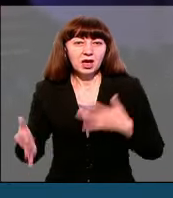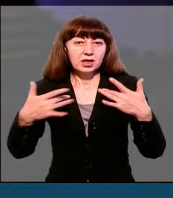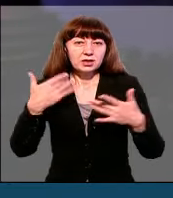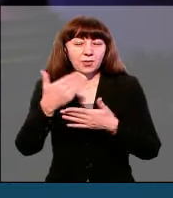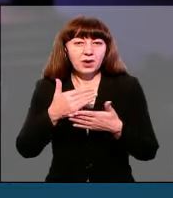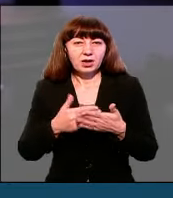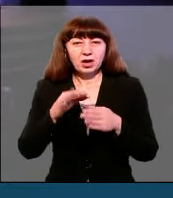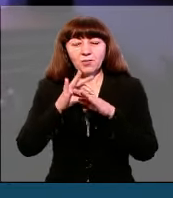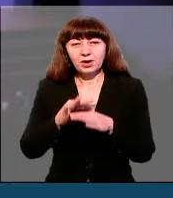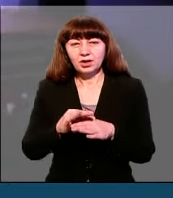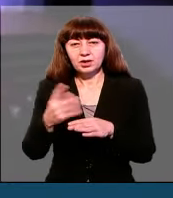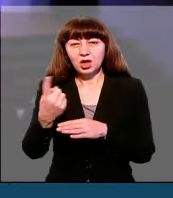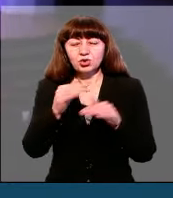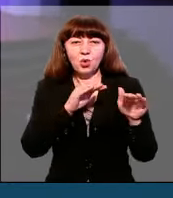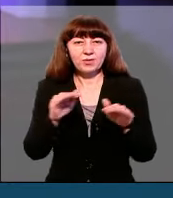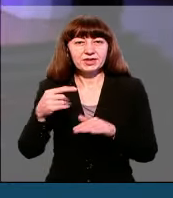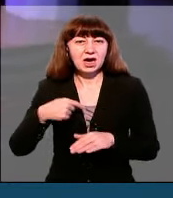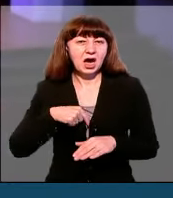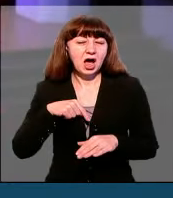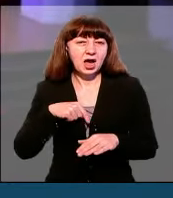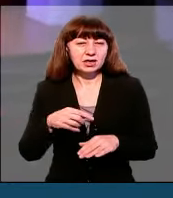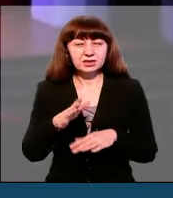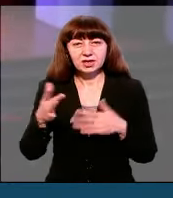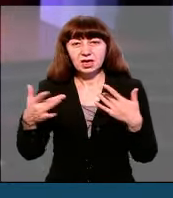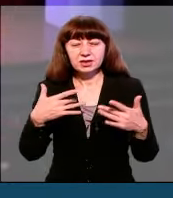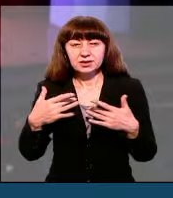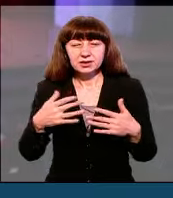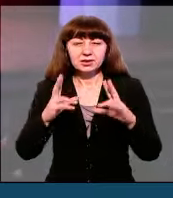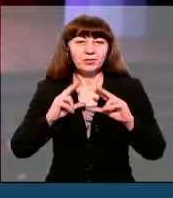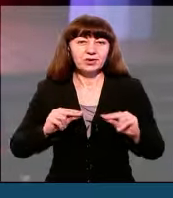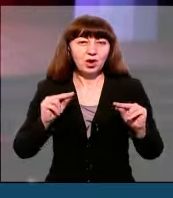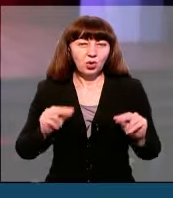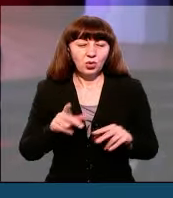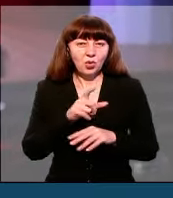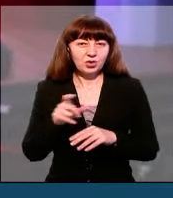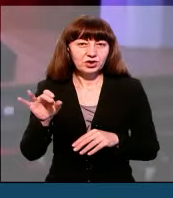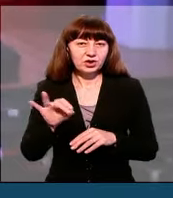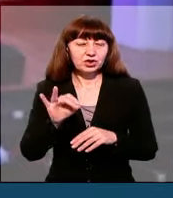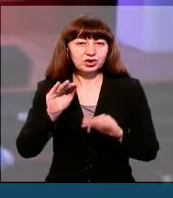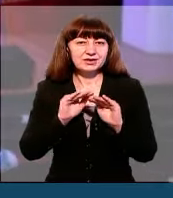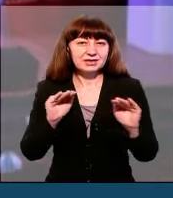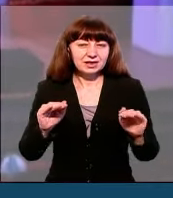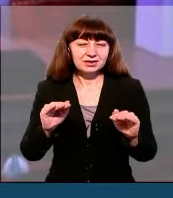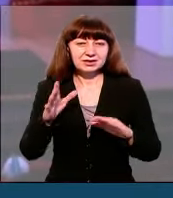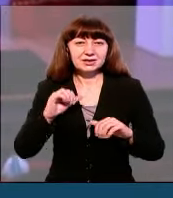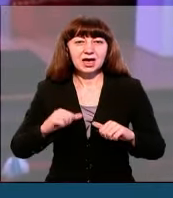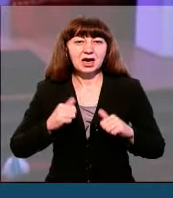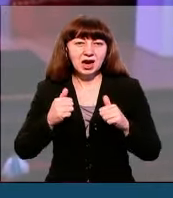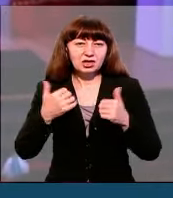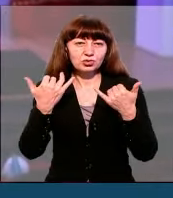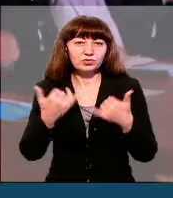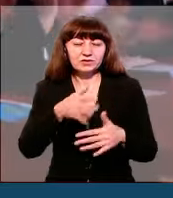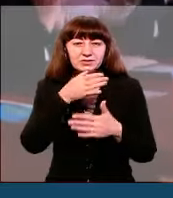Концертная программа прошла на одном дыхании. Артисты, педагоги и школьники старались удивить своих земляков творчеством, представляли